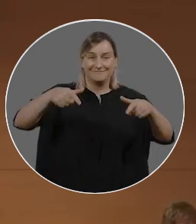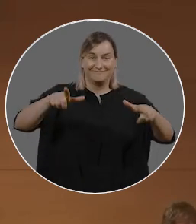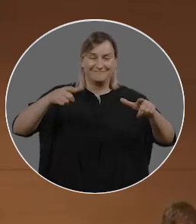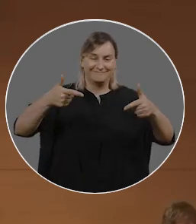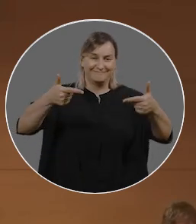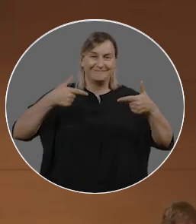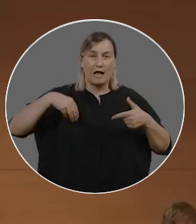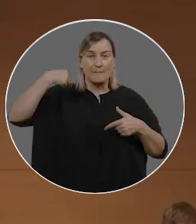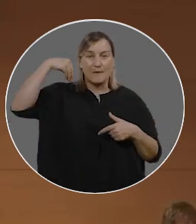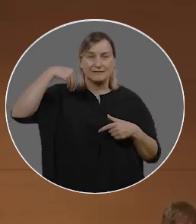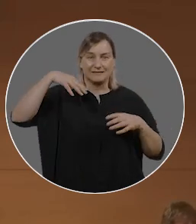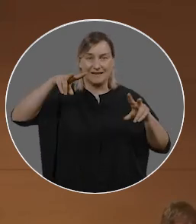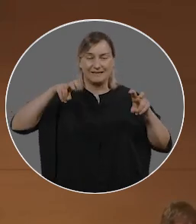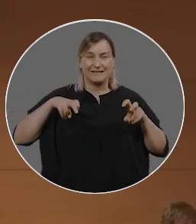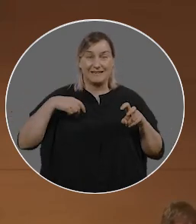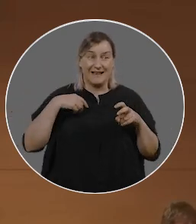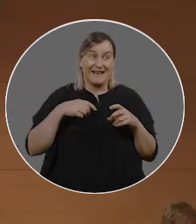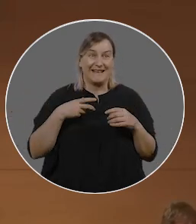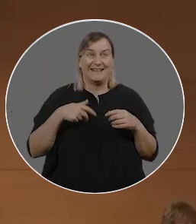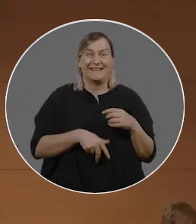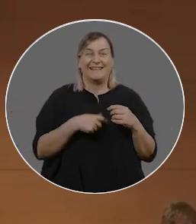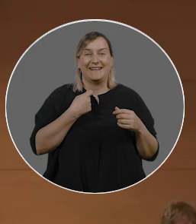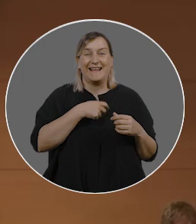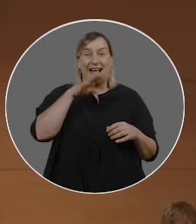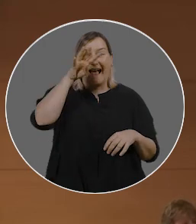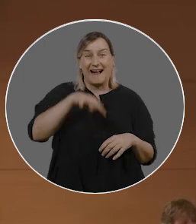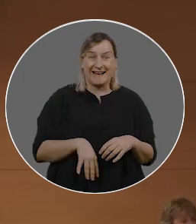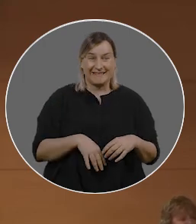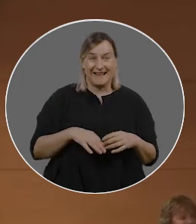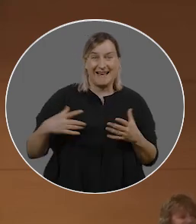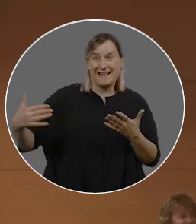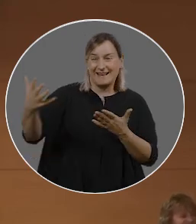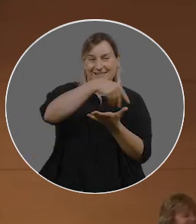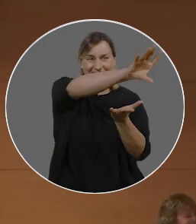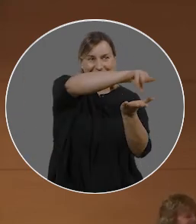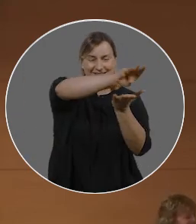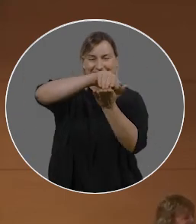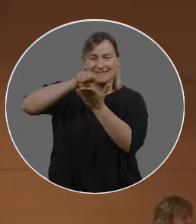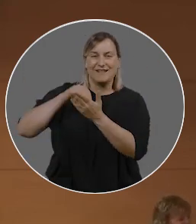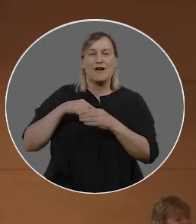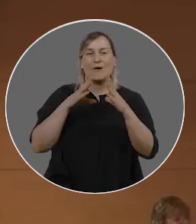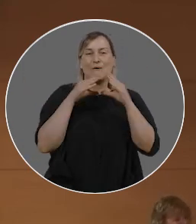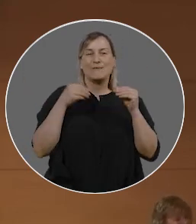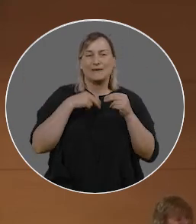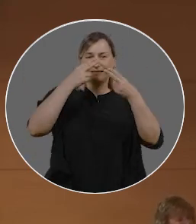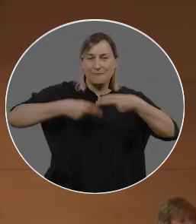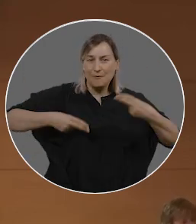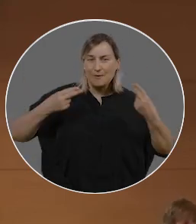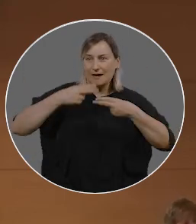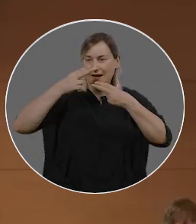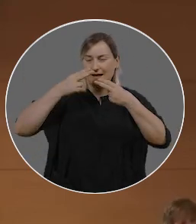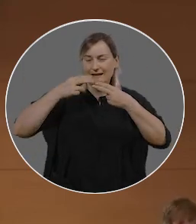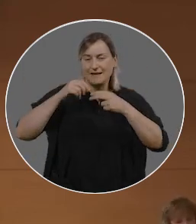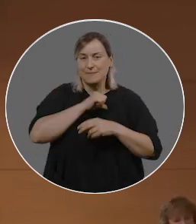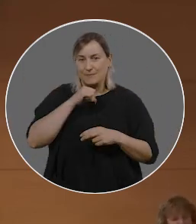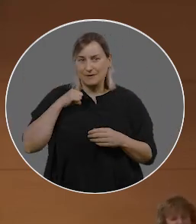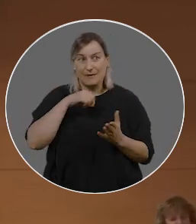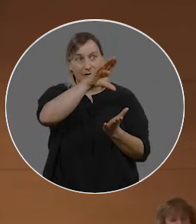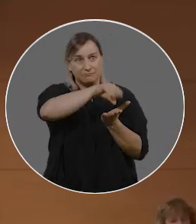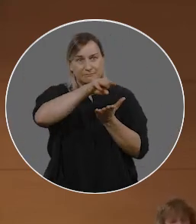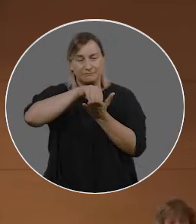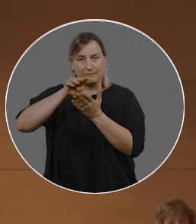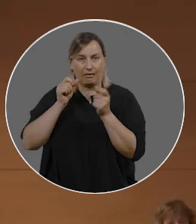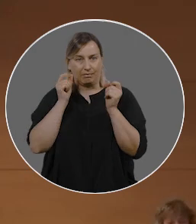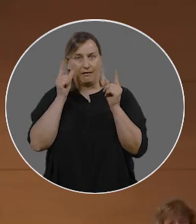els màsters que hi ha a nivell català, universitats públiques i privades, i